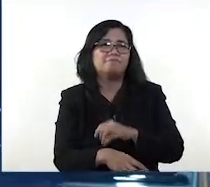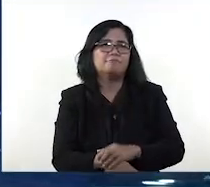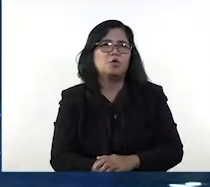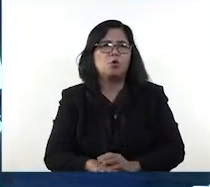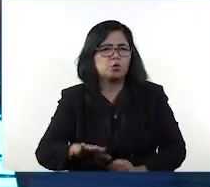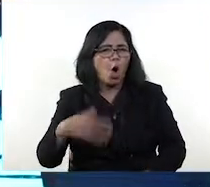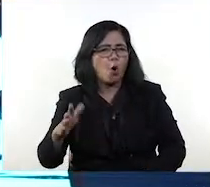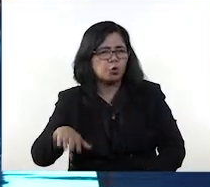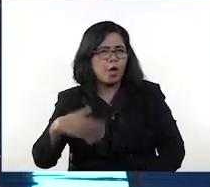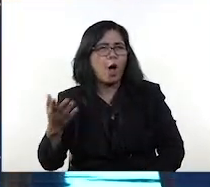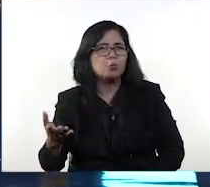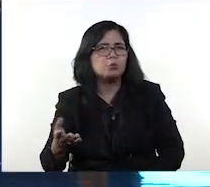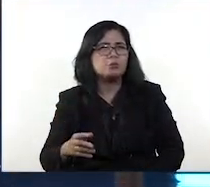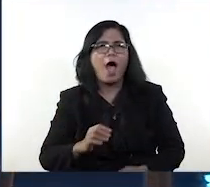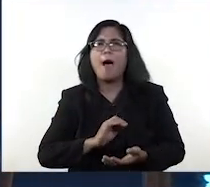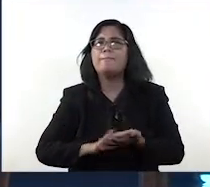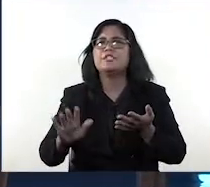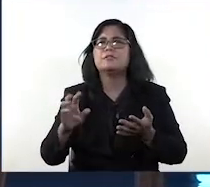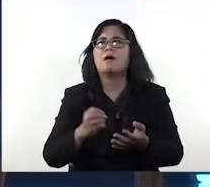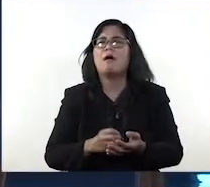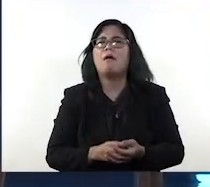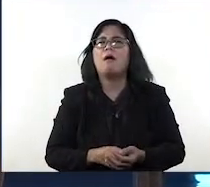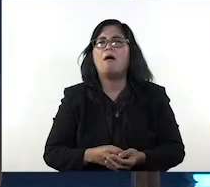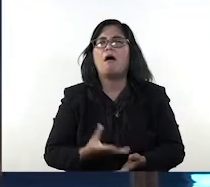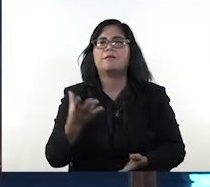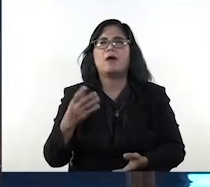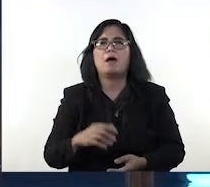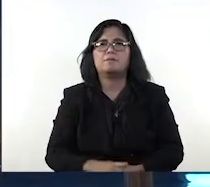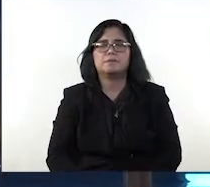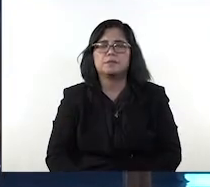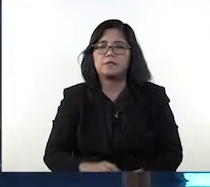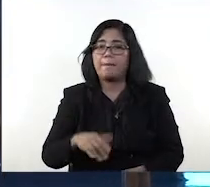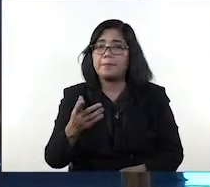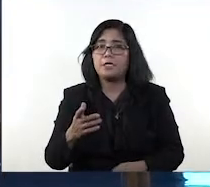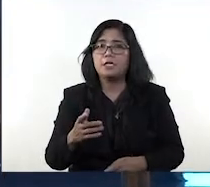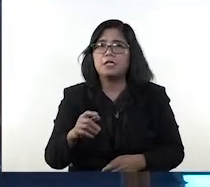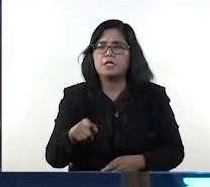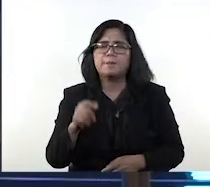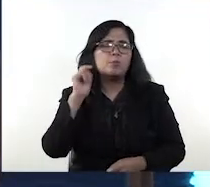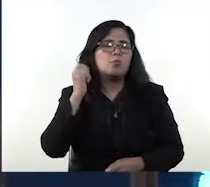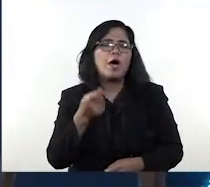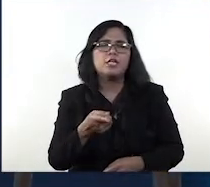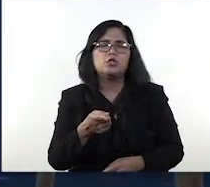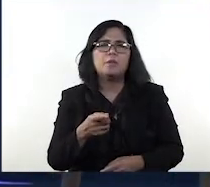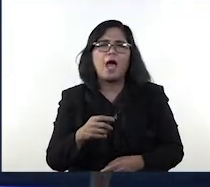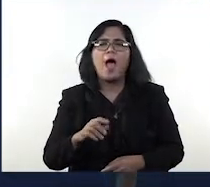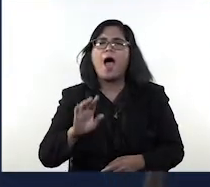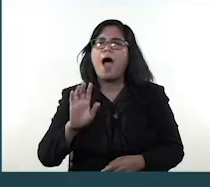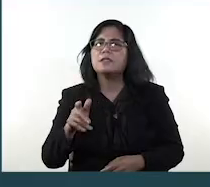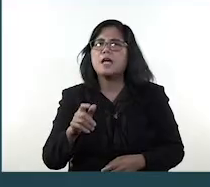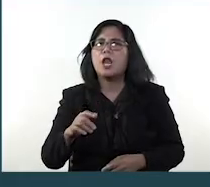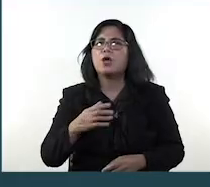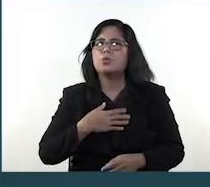Hai meskipun si scrolling tapi dia bilang asal Puncak maju banyak kesembuhan spiritual enthusiast Hai